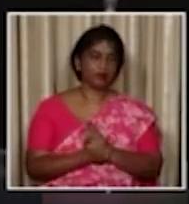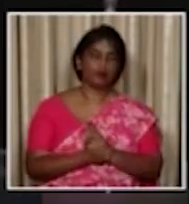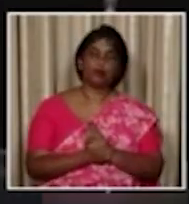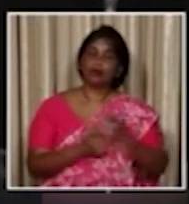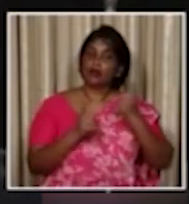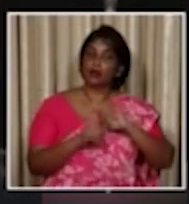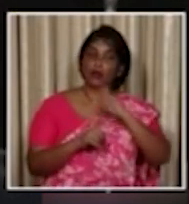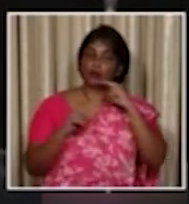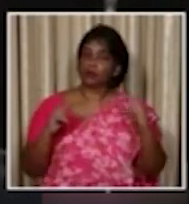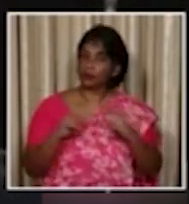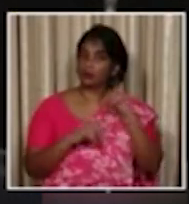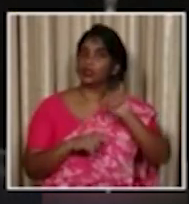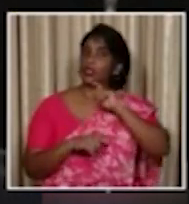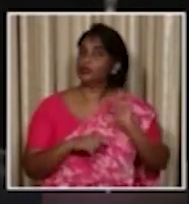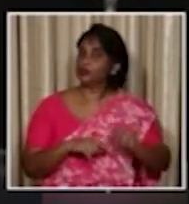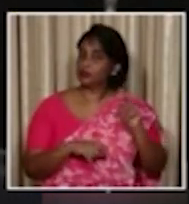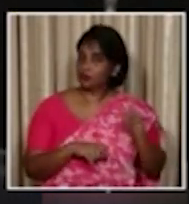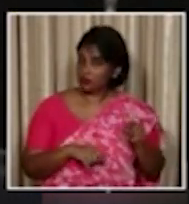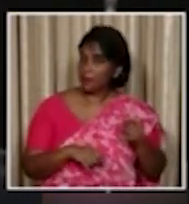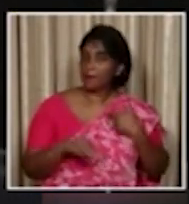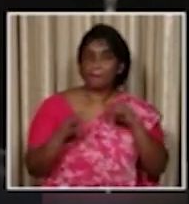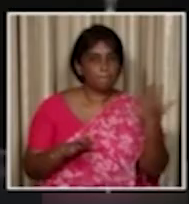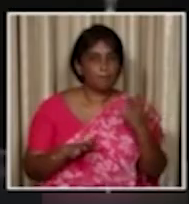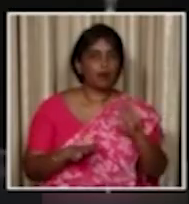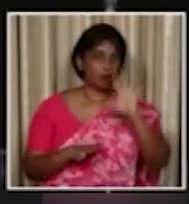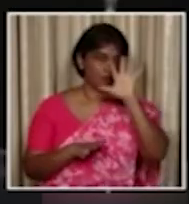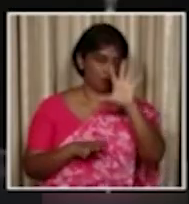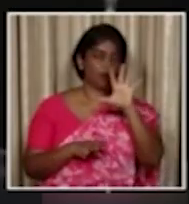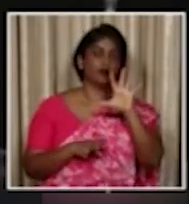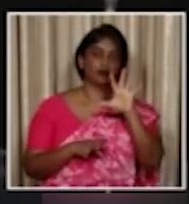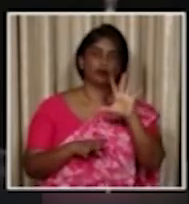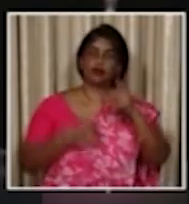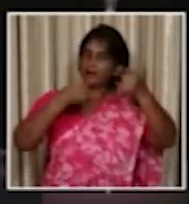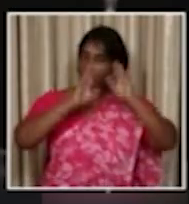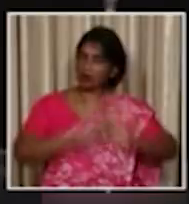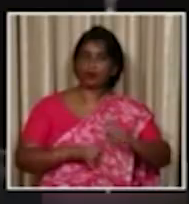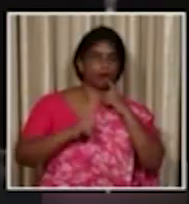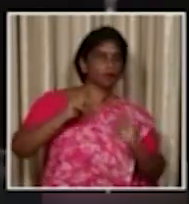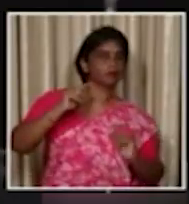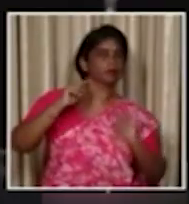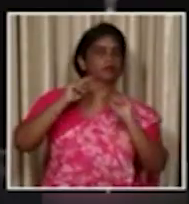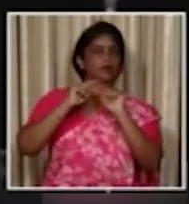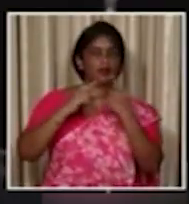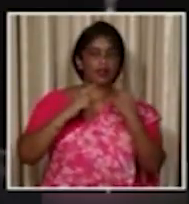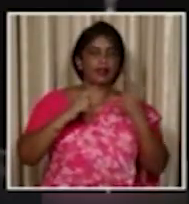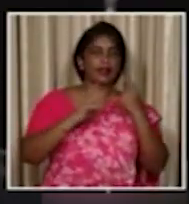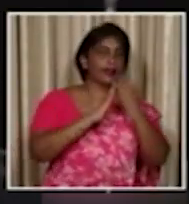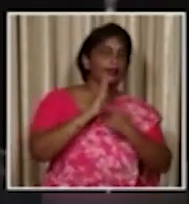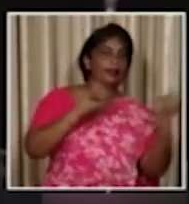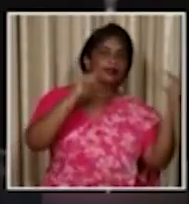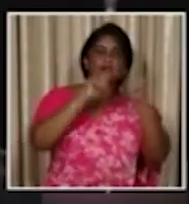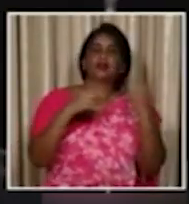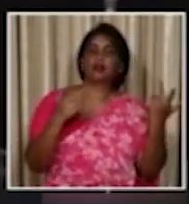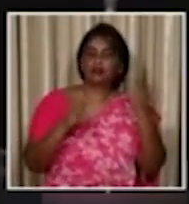ඊළඟට අභියාචනාධිකරණ විනිශ්චයකාරු පත් කරන්න බැරි වෙනකොට පහක් පුරප්පාඩු. පහල මහාධිකරණයෙන් උඩට එන්නෙත් නැහැ. නීතිපතියකින් එන්න විදිහකුත් නැහැ. ඒ